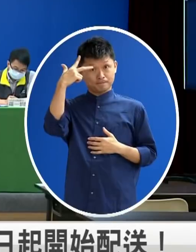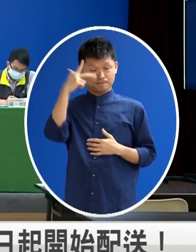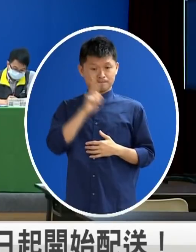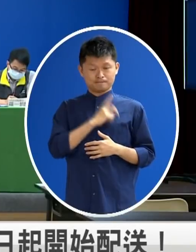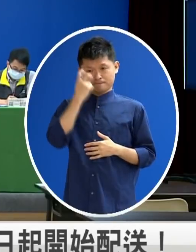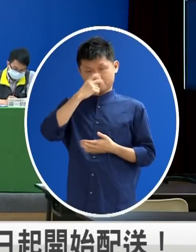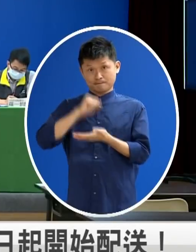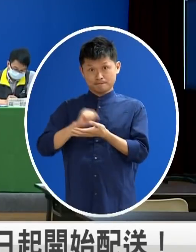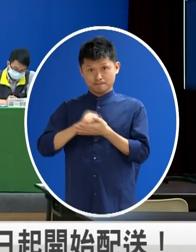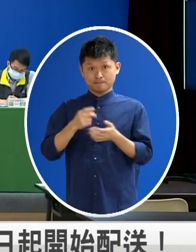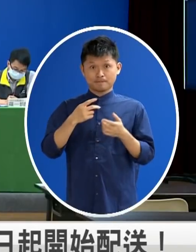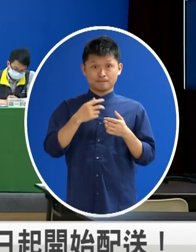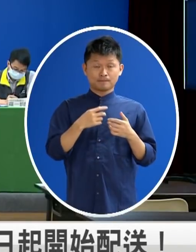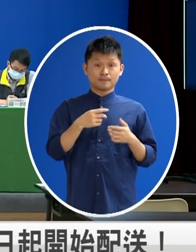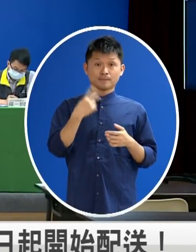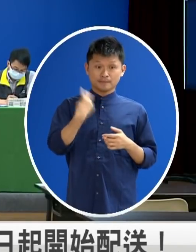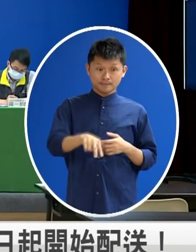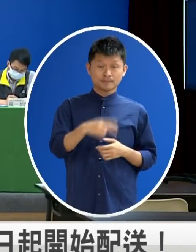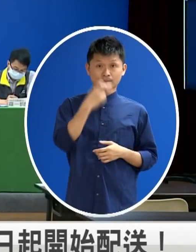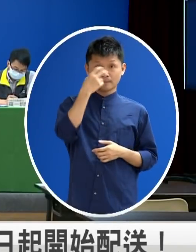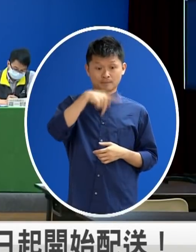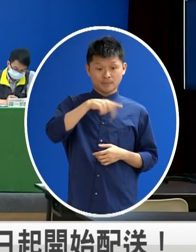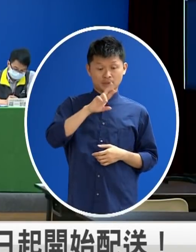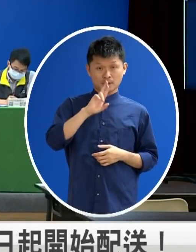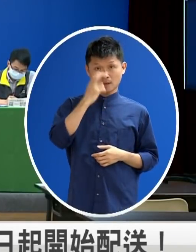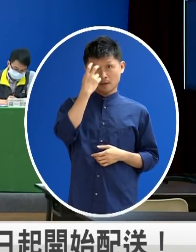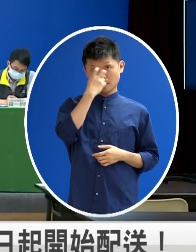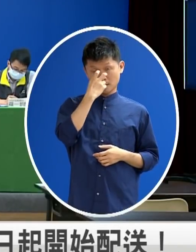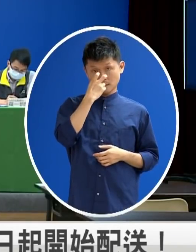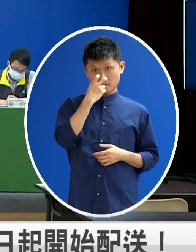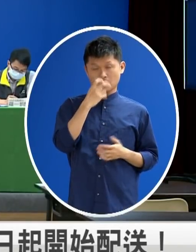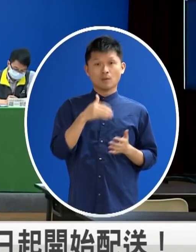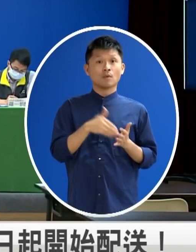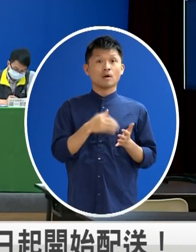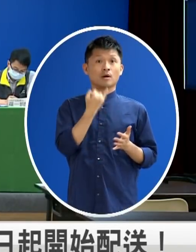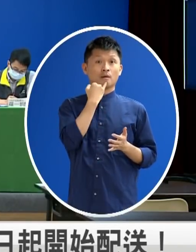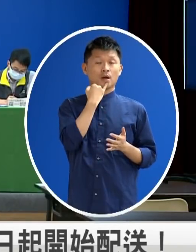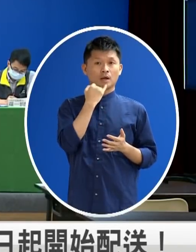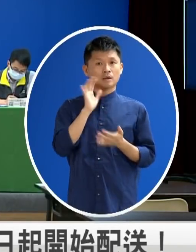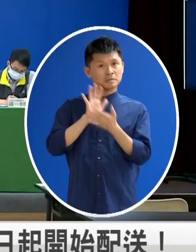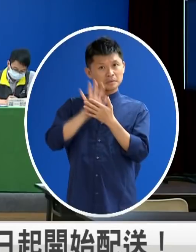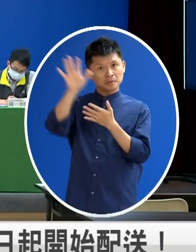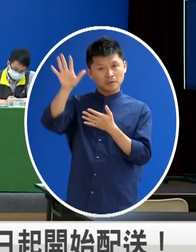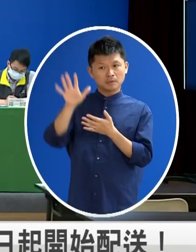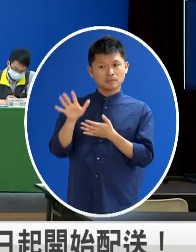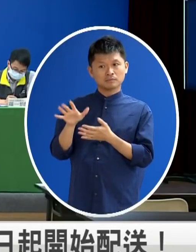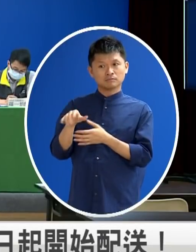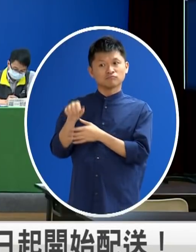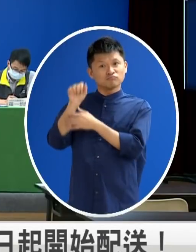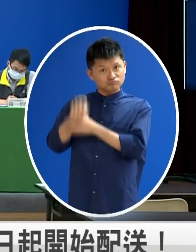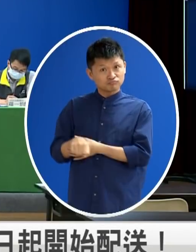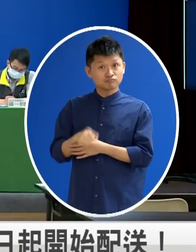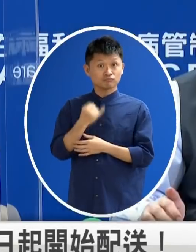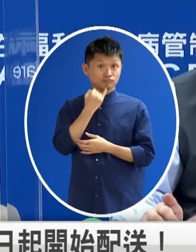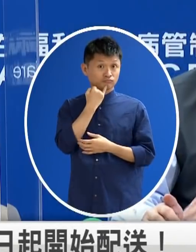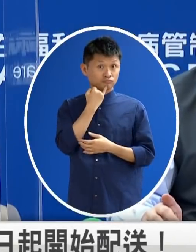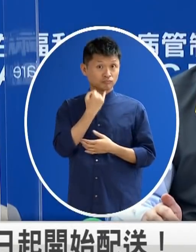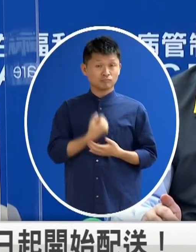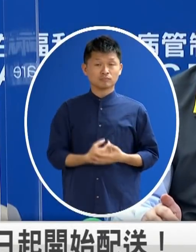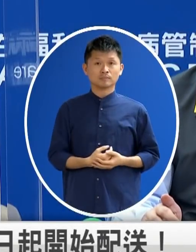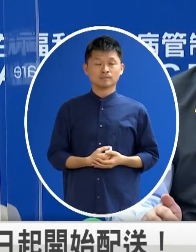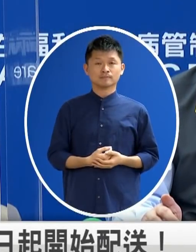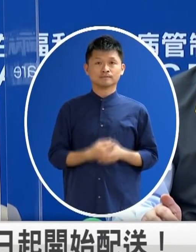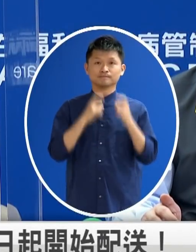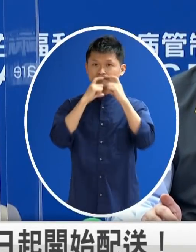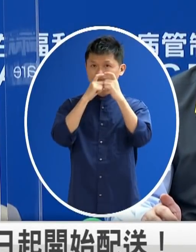第7天 PCR 检测就好，请问一下指挥中心未来会考虑采纳认定吗？谢谢。